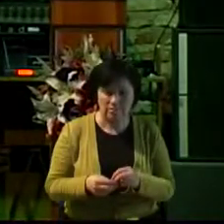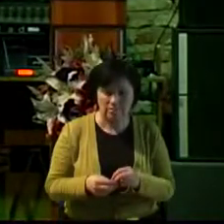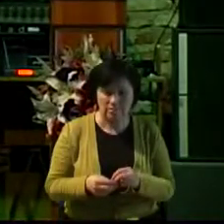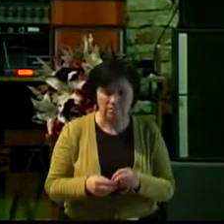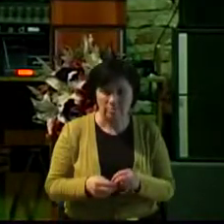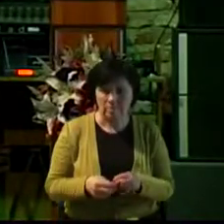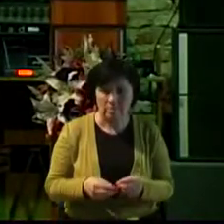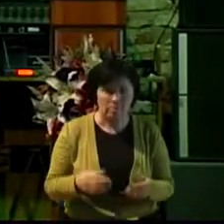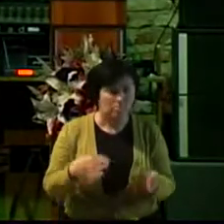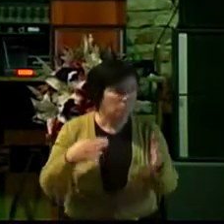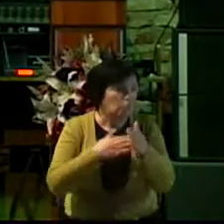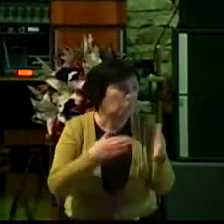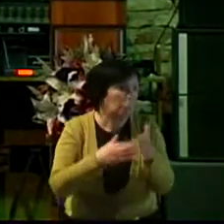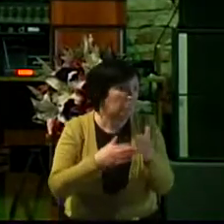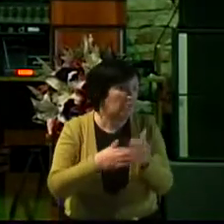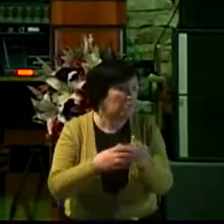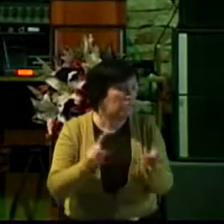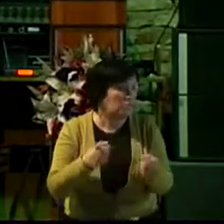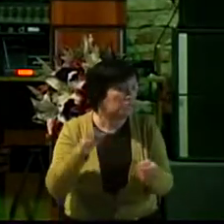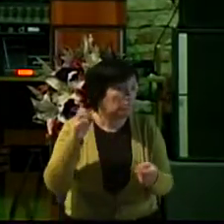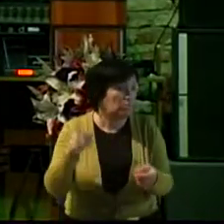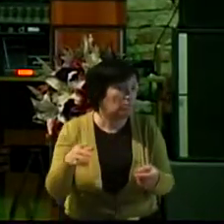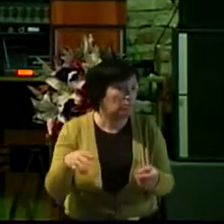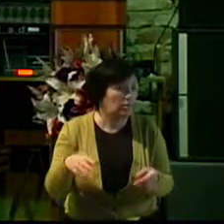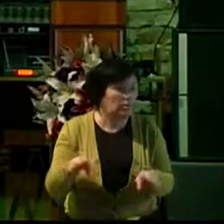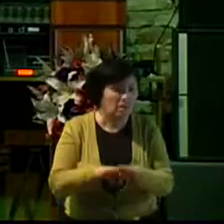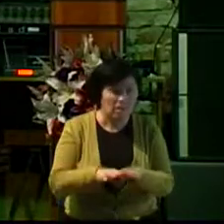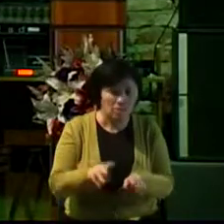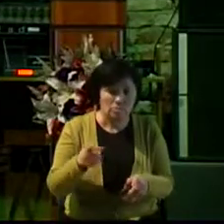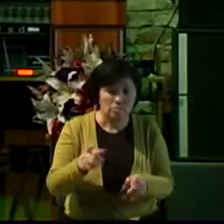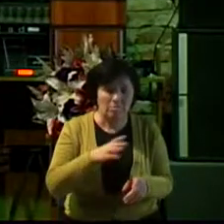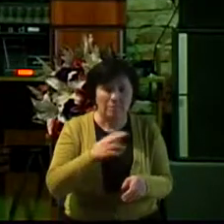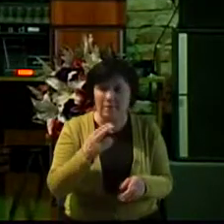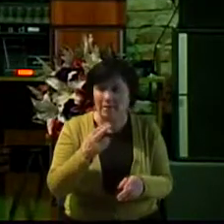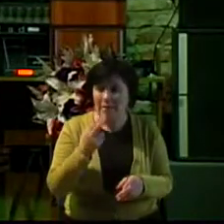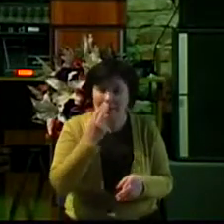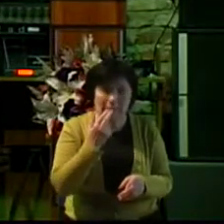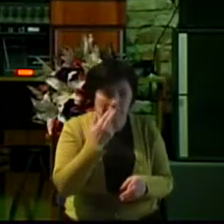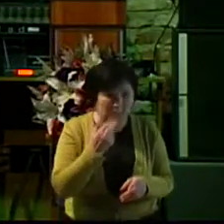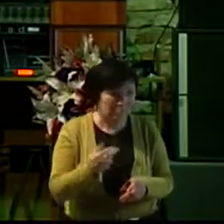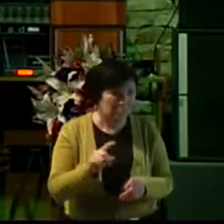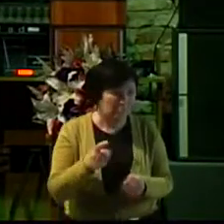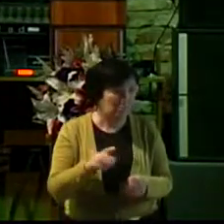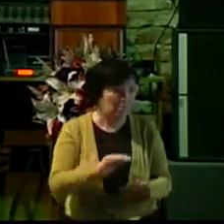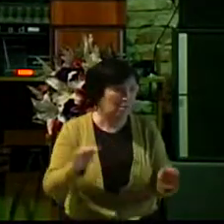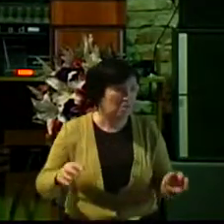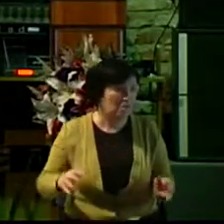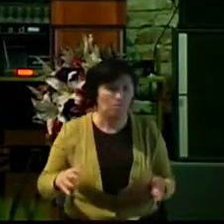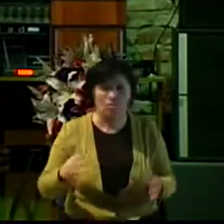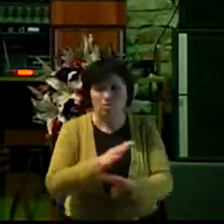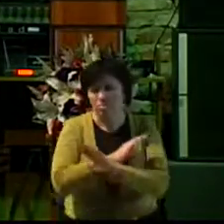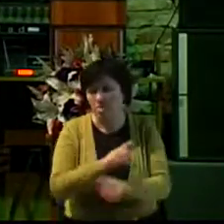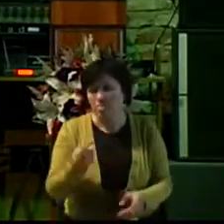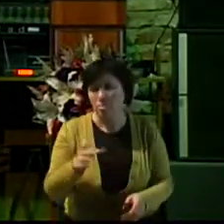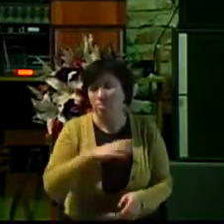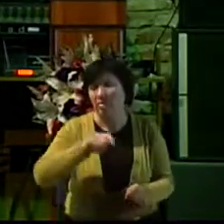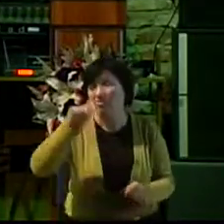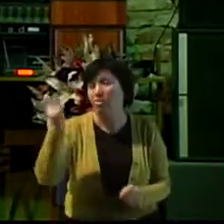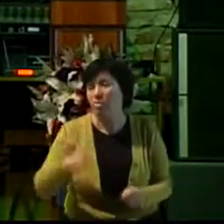болею? Как мне может быть лучше, если такие сложные ситуации, и наш разум иногда может оказываться в тупике, и мы не